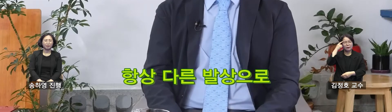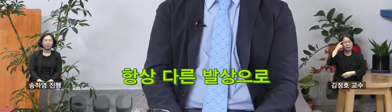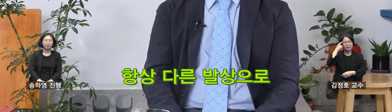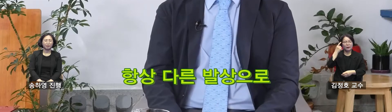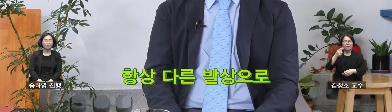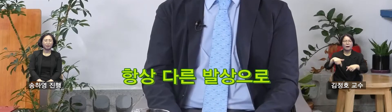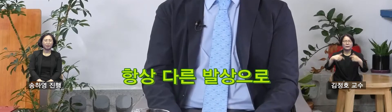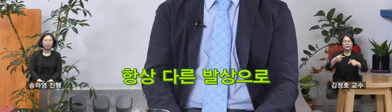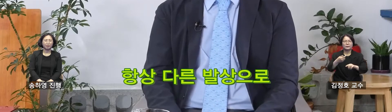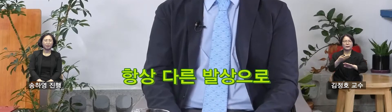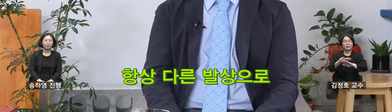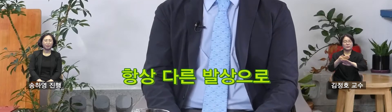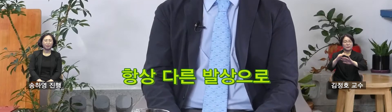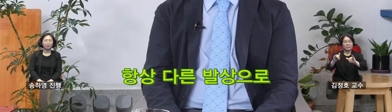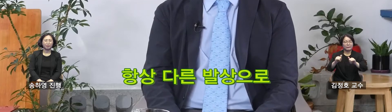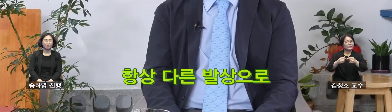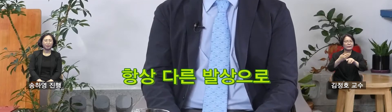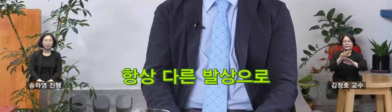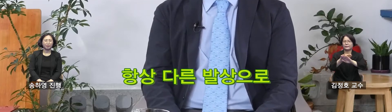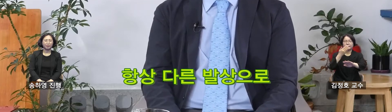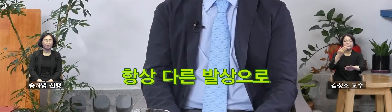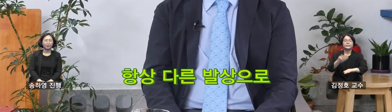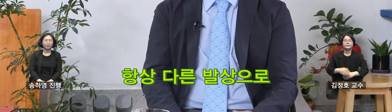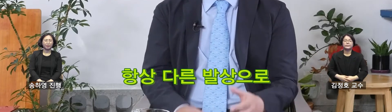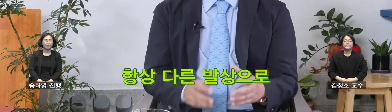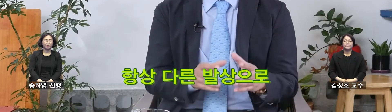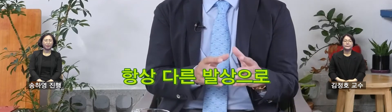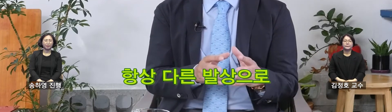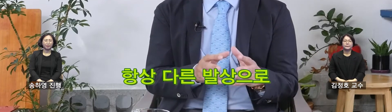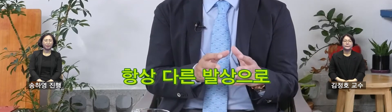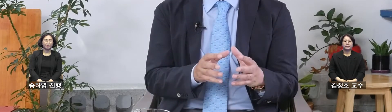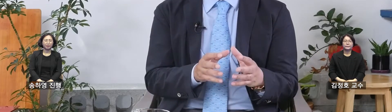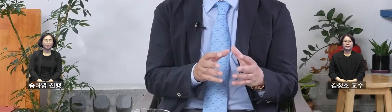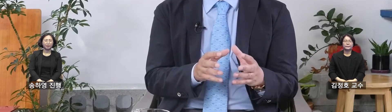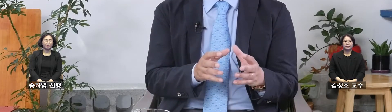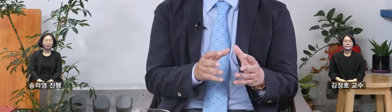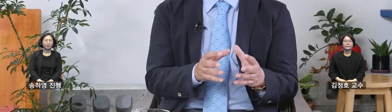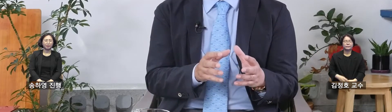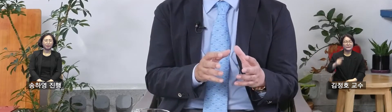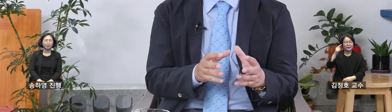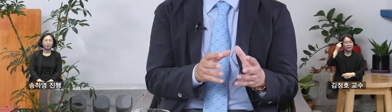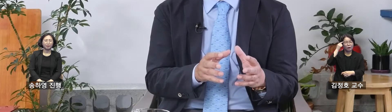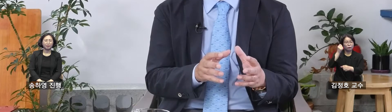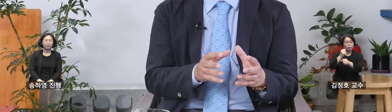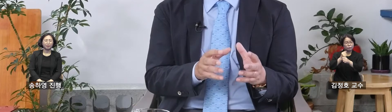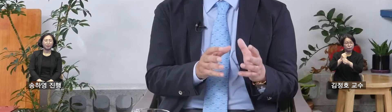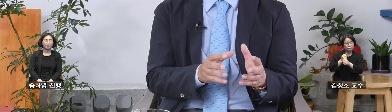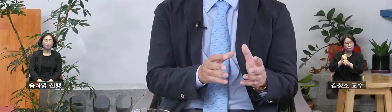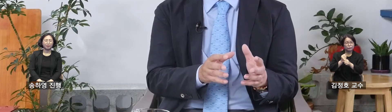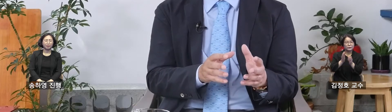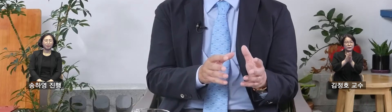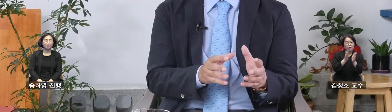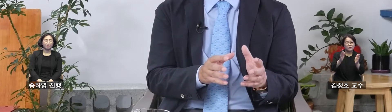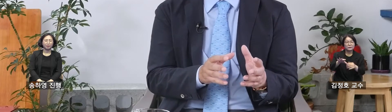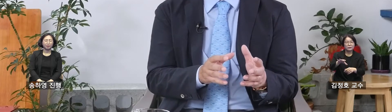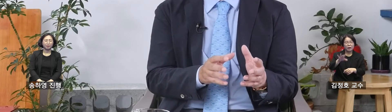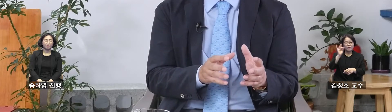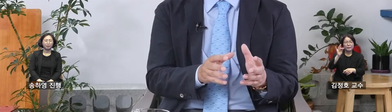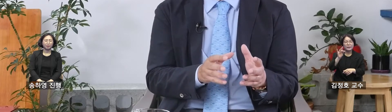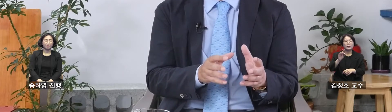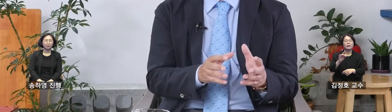하는 이제 그런 경향이 있었는데 그때 이제 연구를 시작하고 초기에